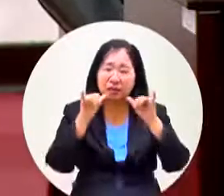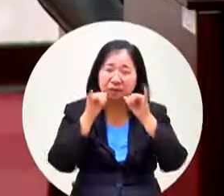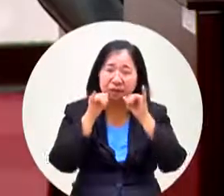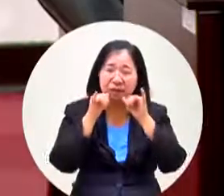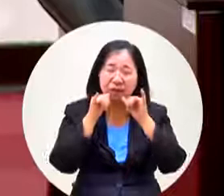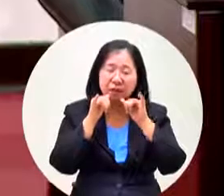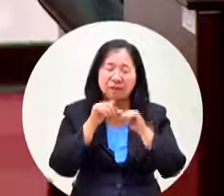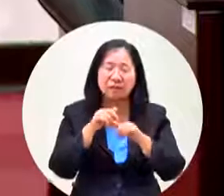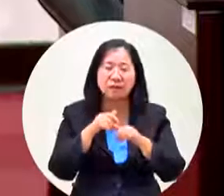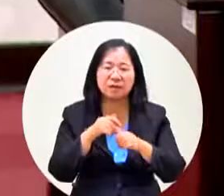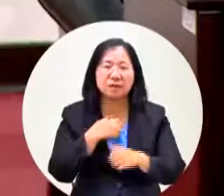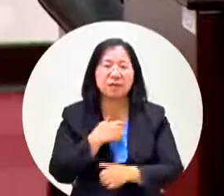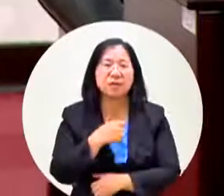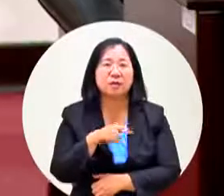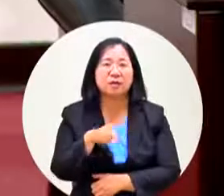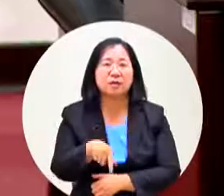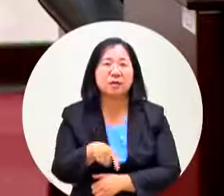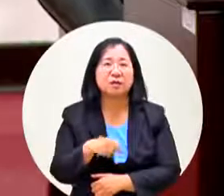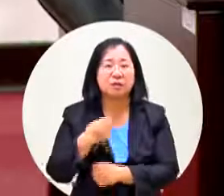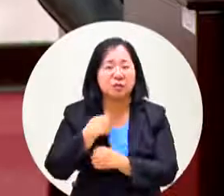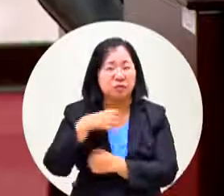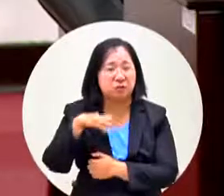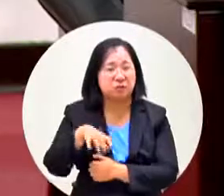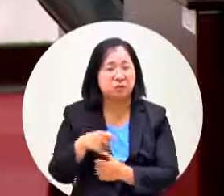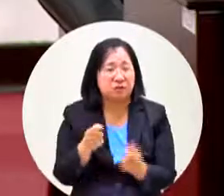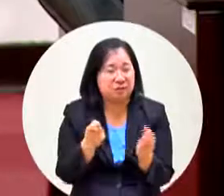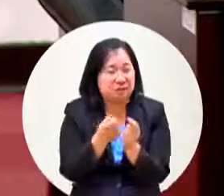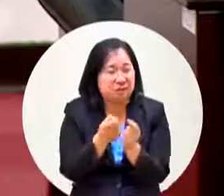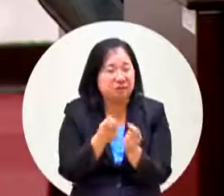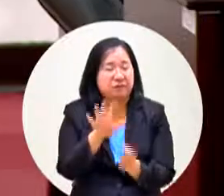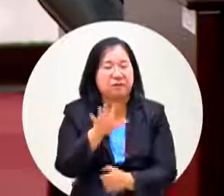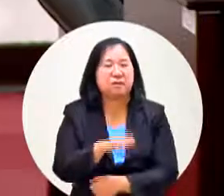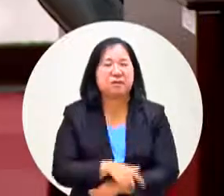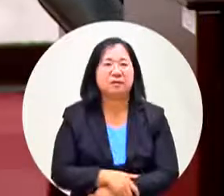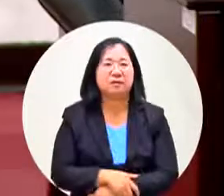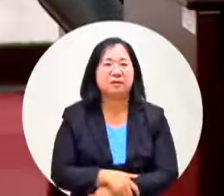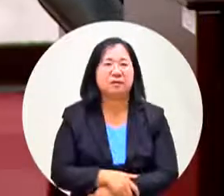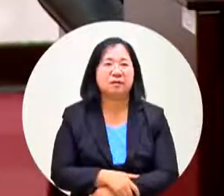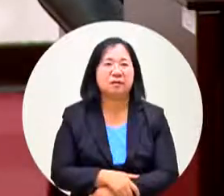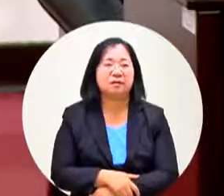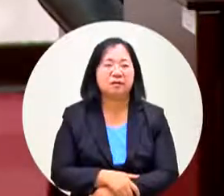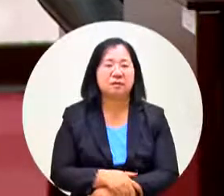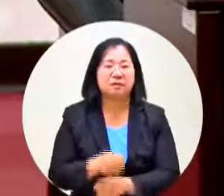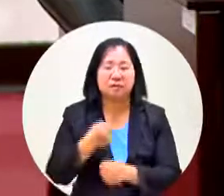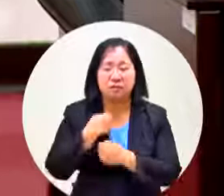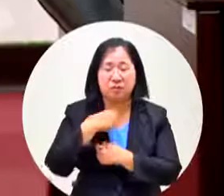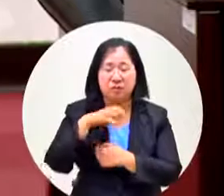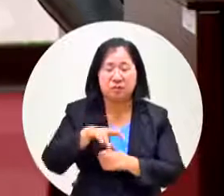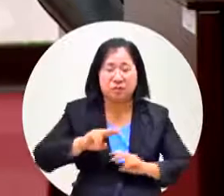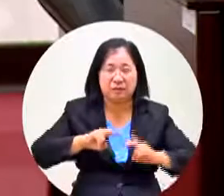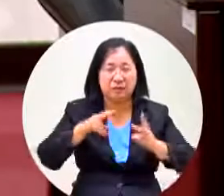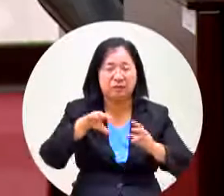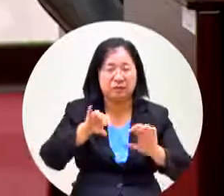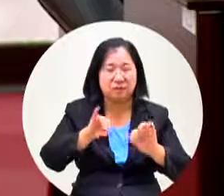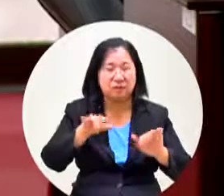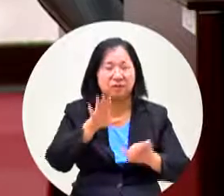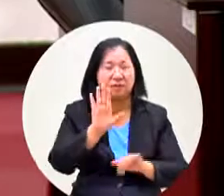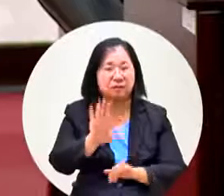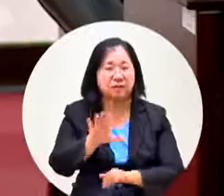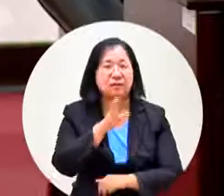愿景公园哦，希望当争取，因为这个砖窑厂哦，哦，甲进哦已经70几年